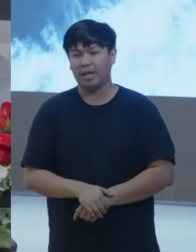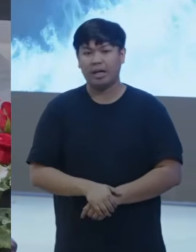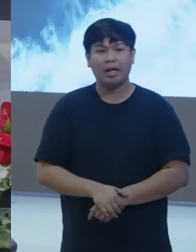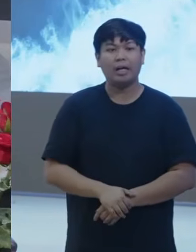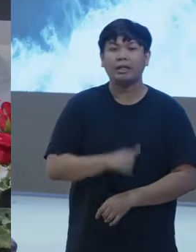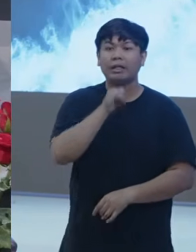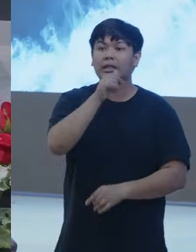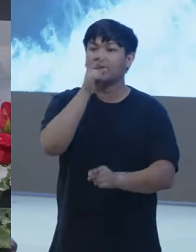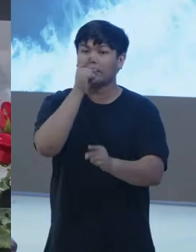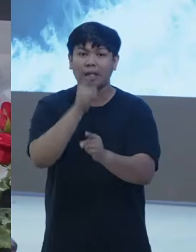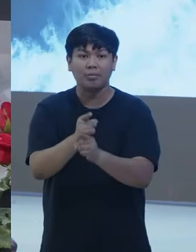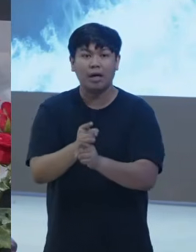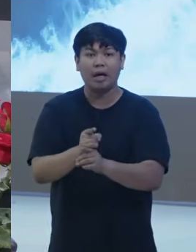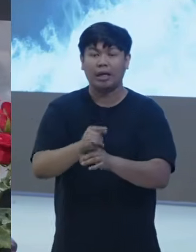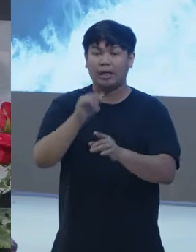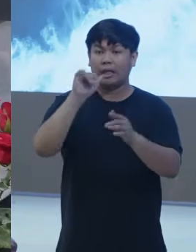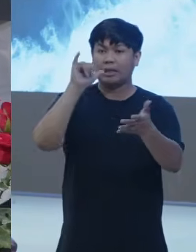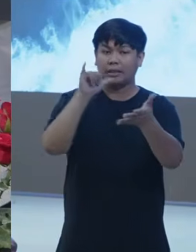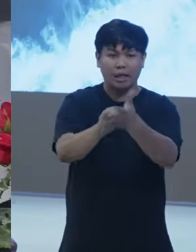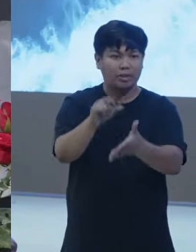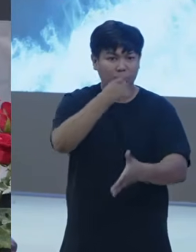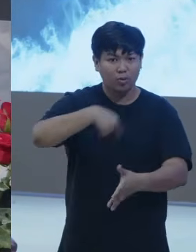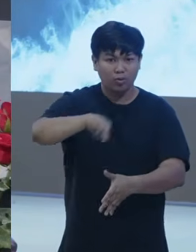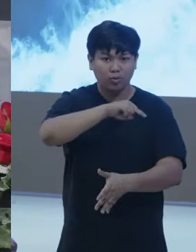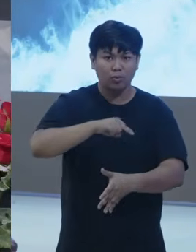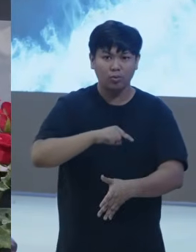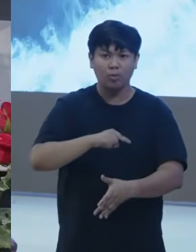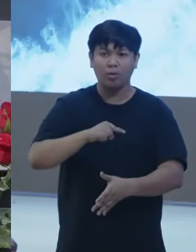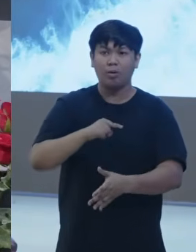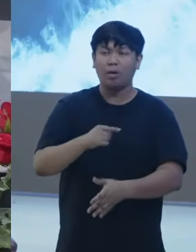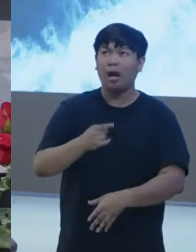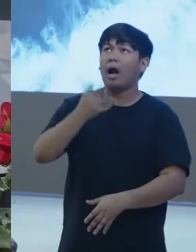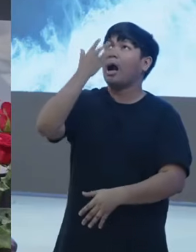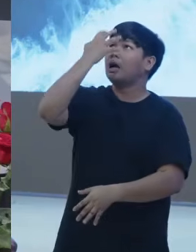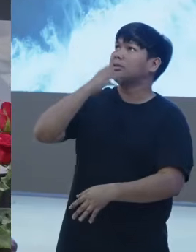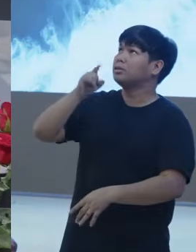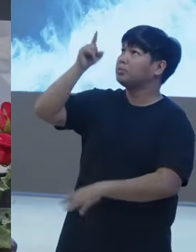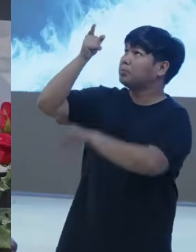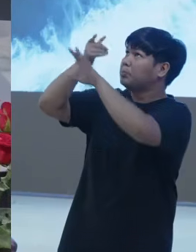ay magalit. Ito ay malinaw na pagtutuwid ng Diyos sa ugali ni Jonah.